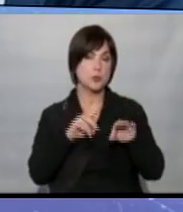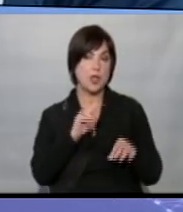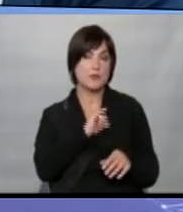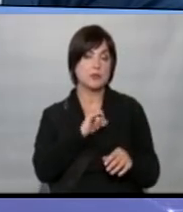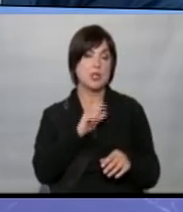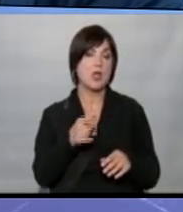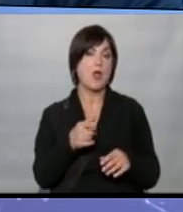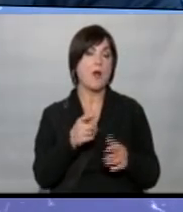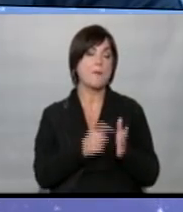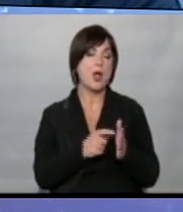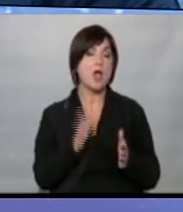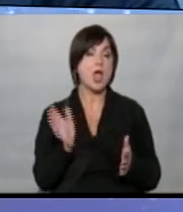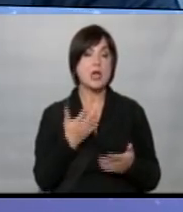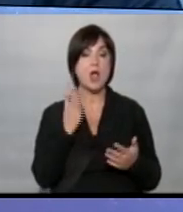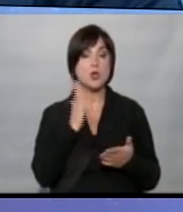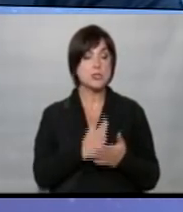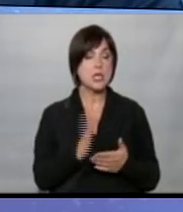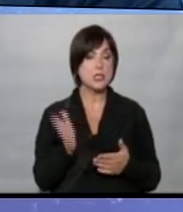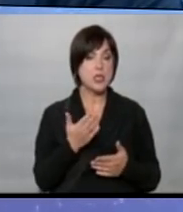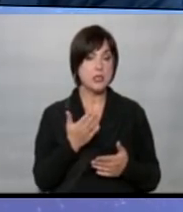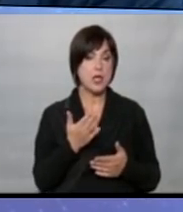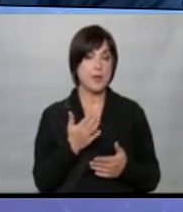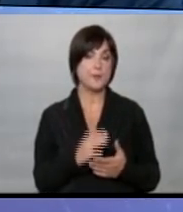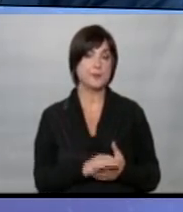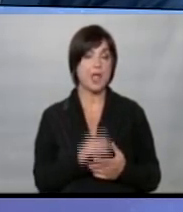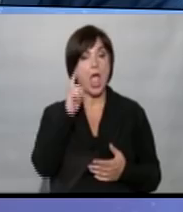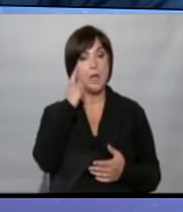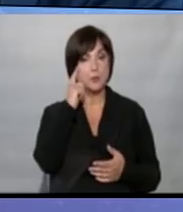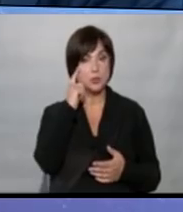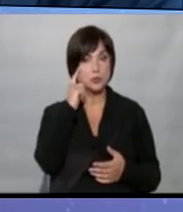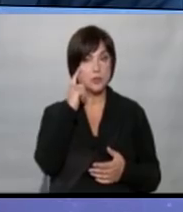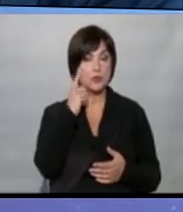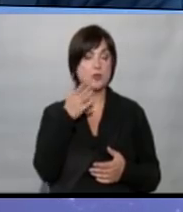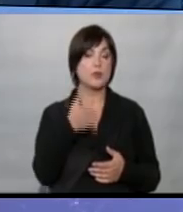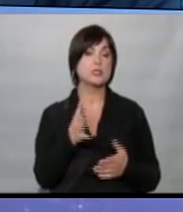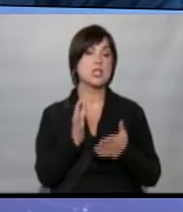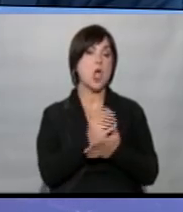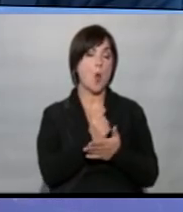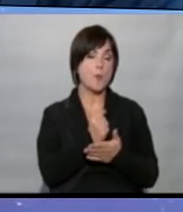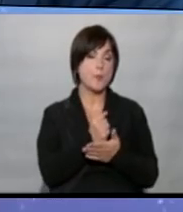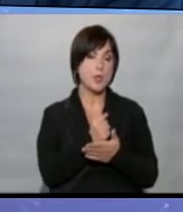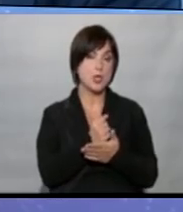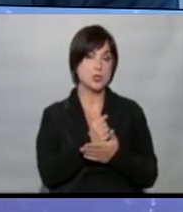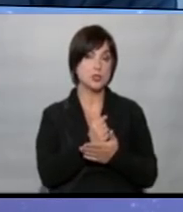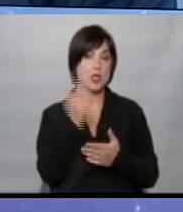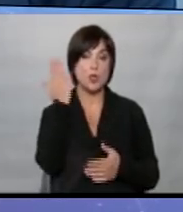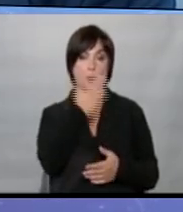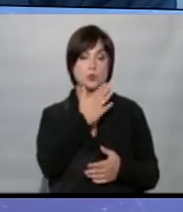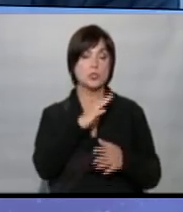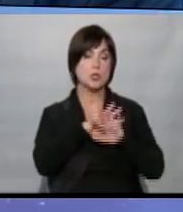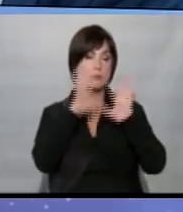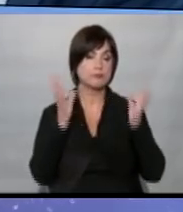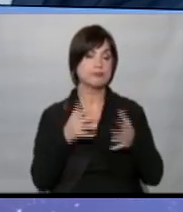некаков цензус, но како и да е, дури да се предпоставуваме теоретски да се добиваше, да се постигнеше